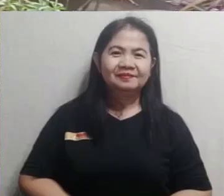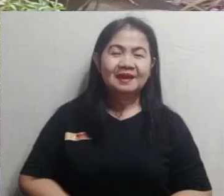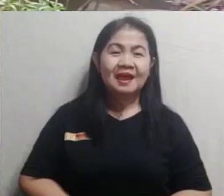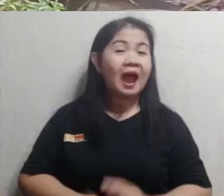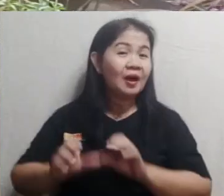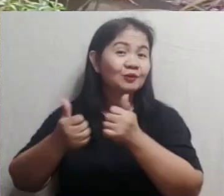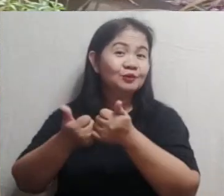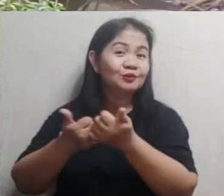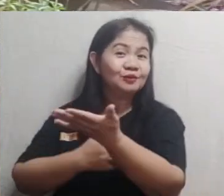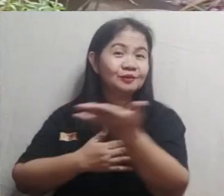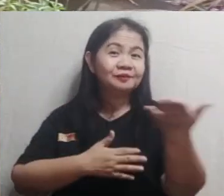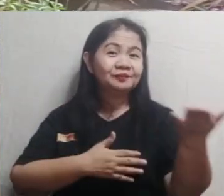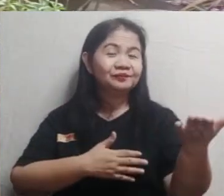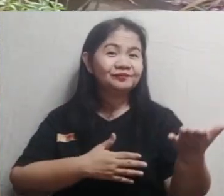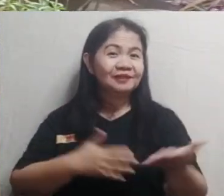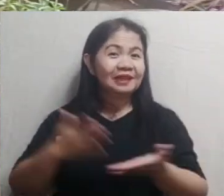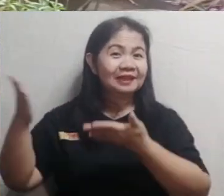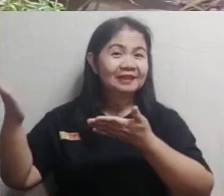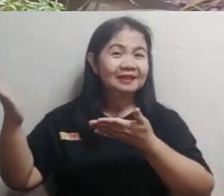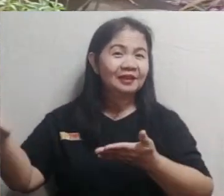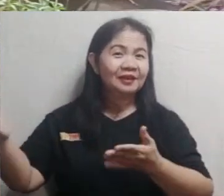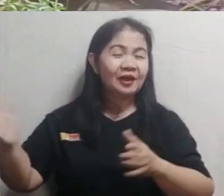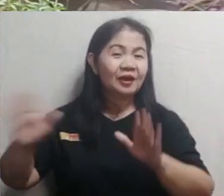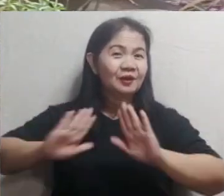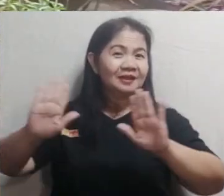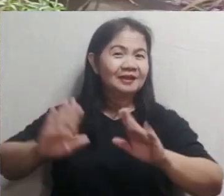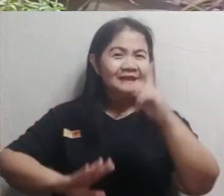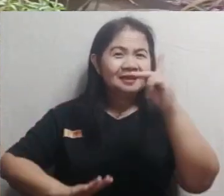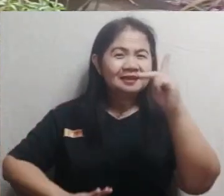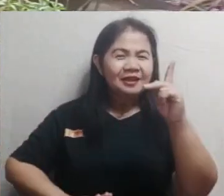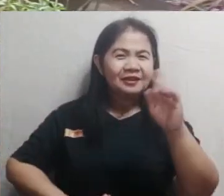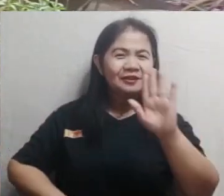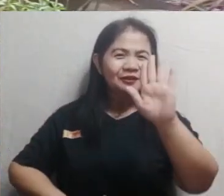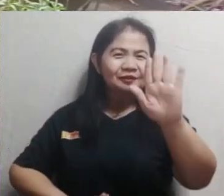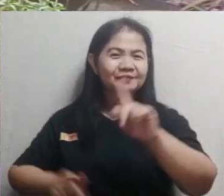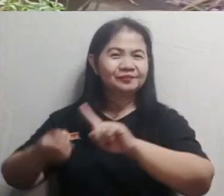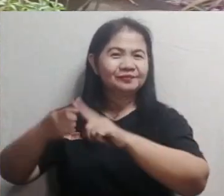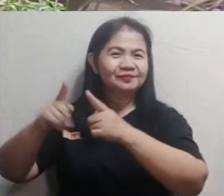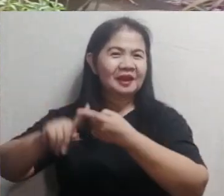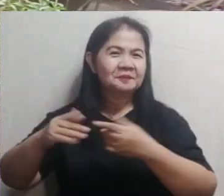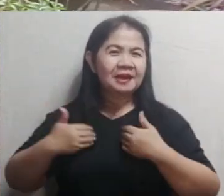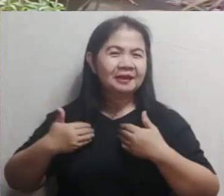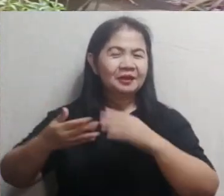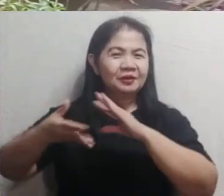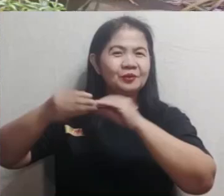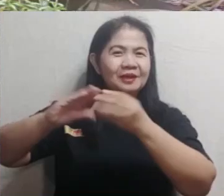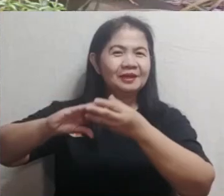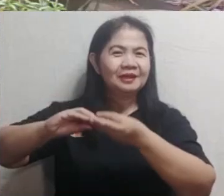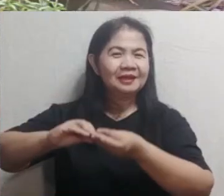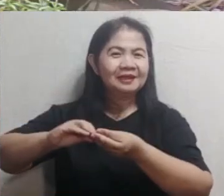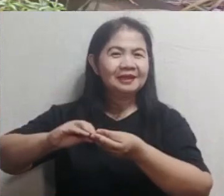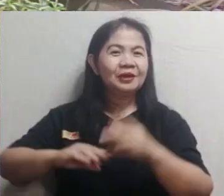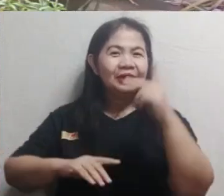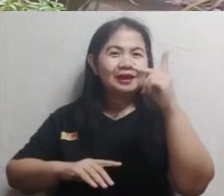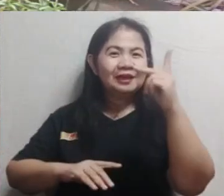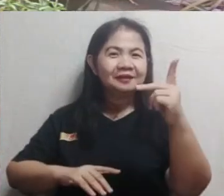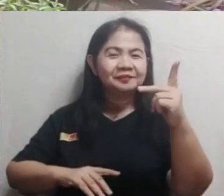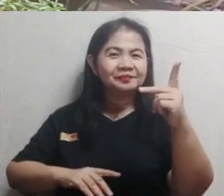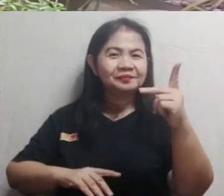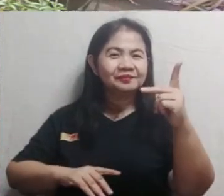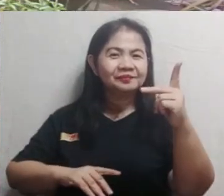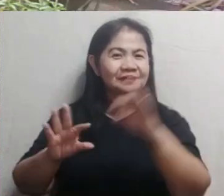Kumusta? Ako si Wonder K, ang iyong kaibigan na may dalang kwentong K, kabuluhan